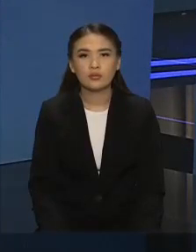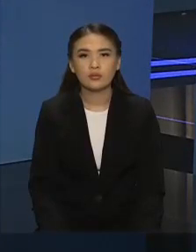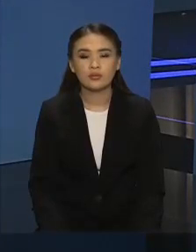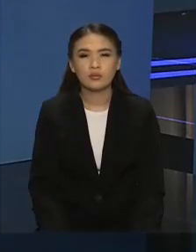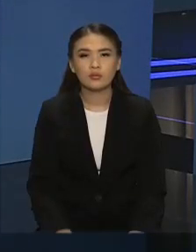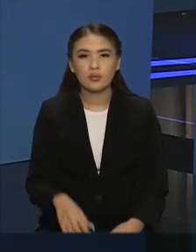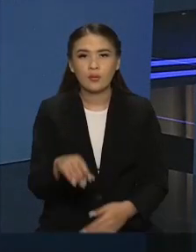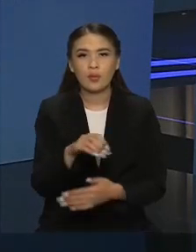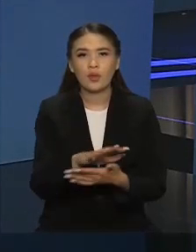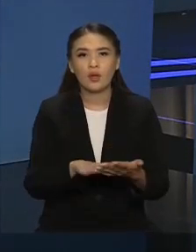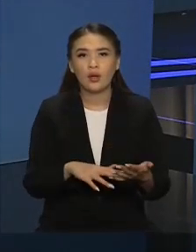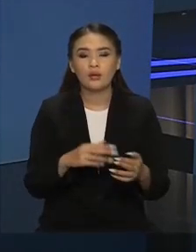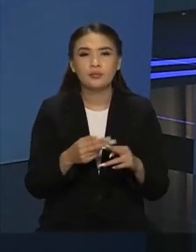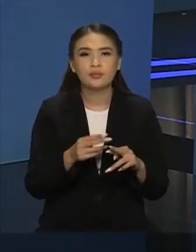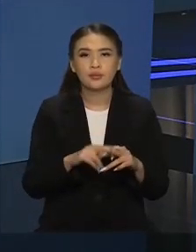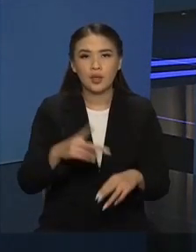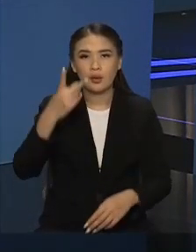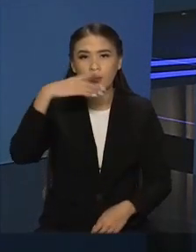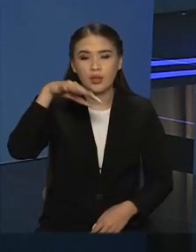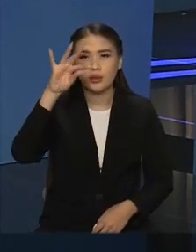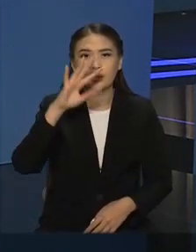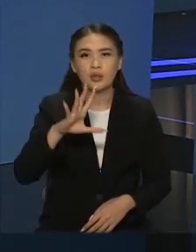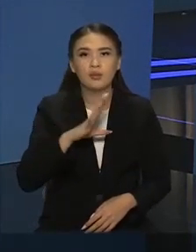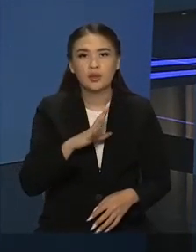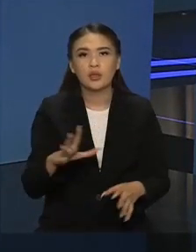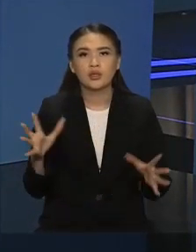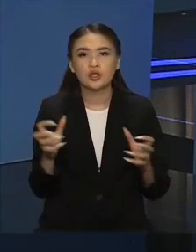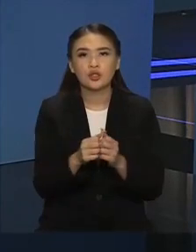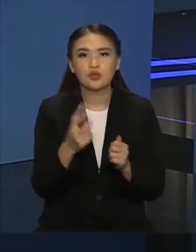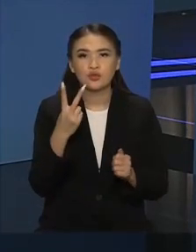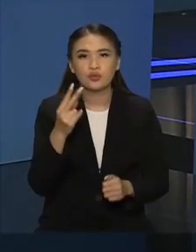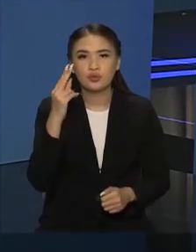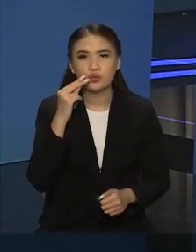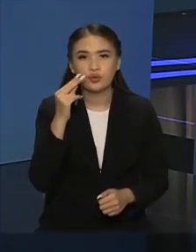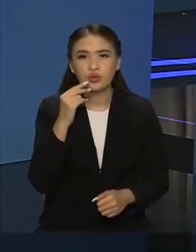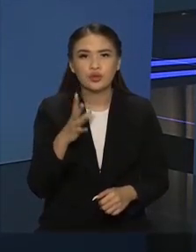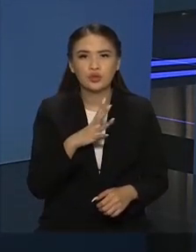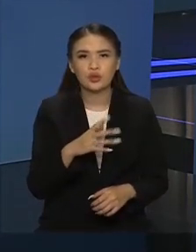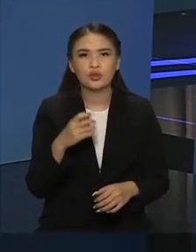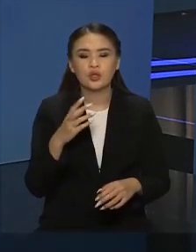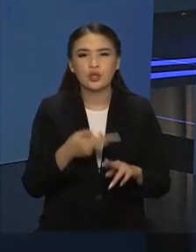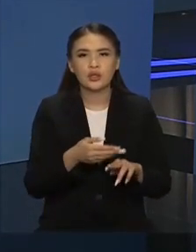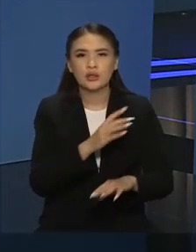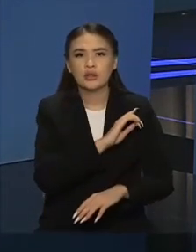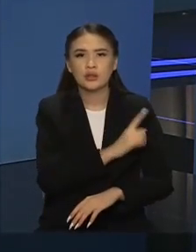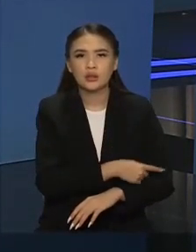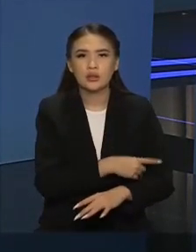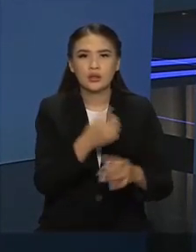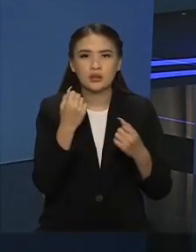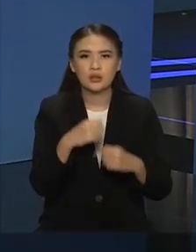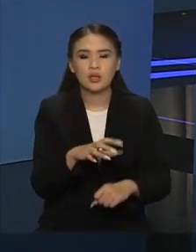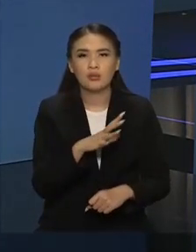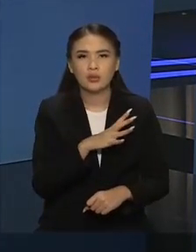И новости уже из разряда криминальных. Полицией задержаны двое мужчин, которые жестоко избили медперсонал на рабочем